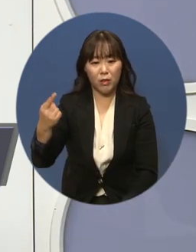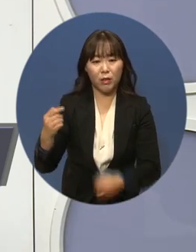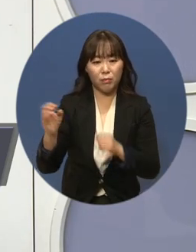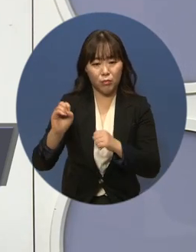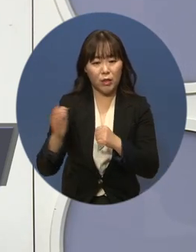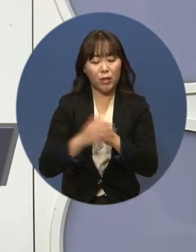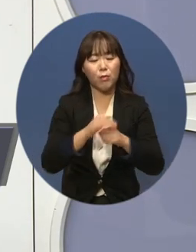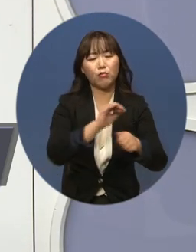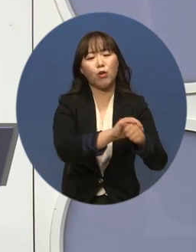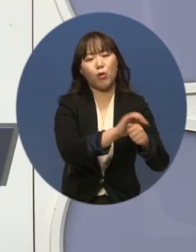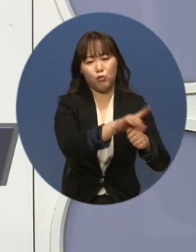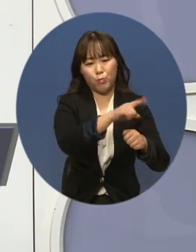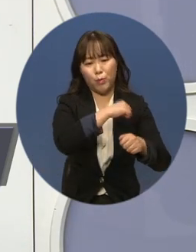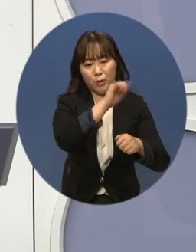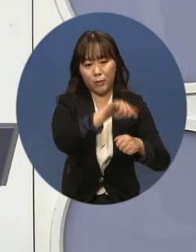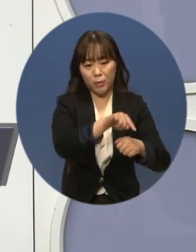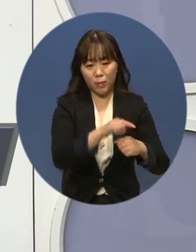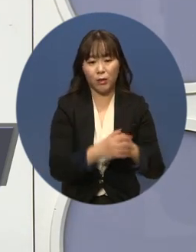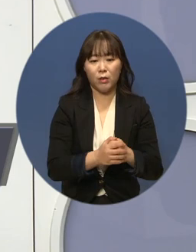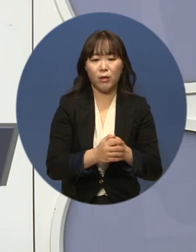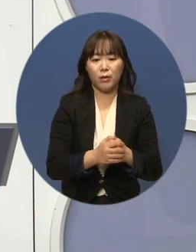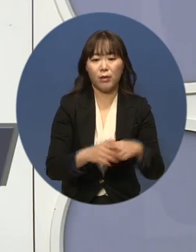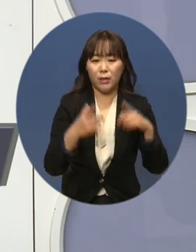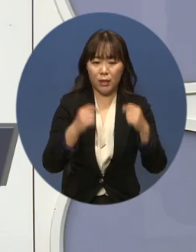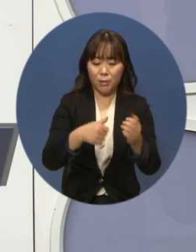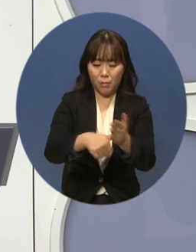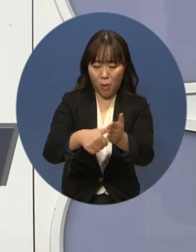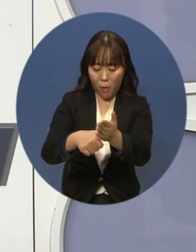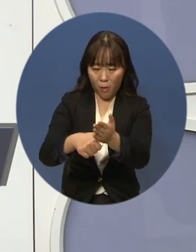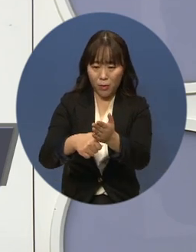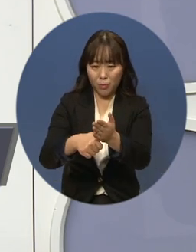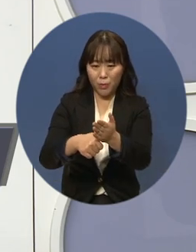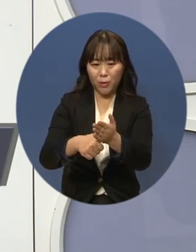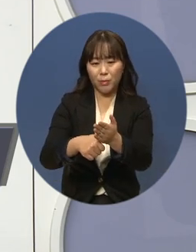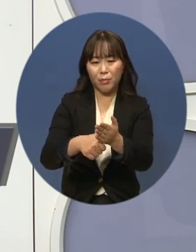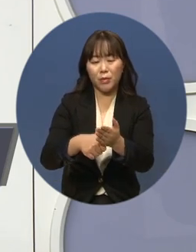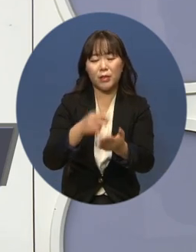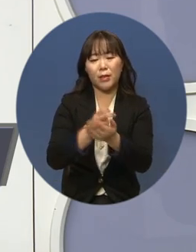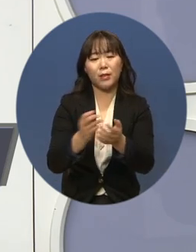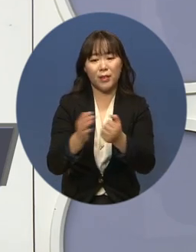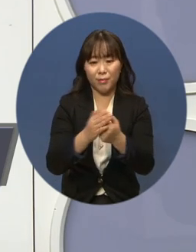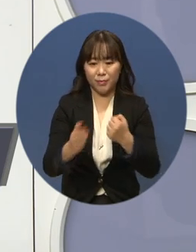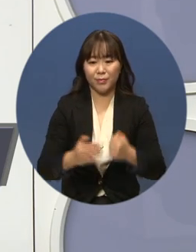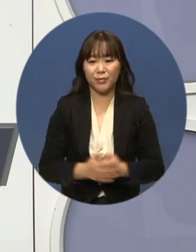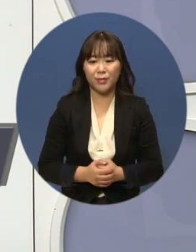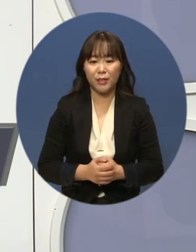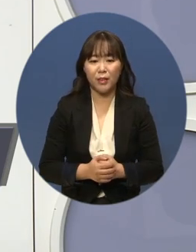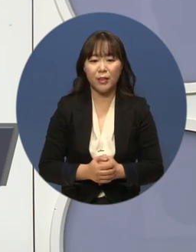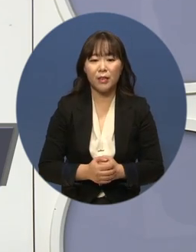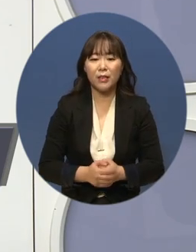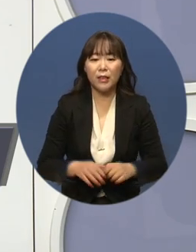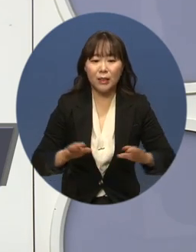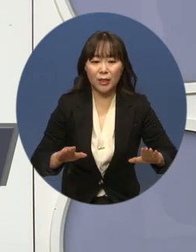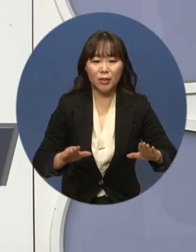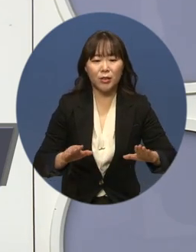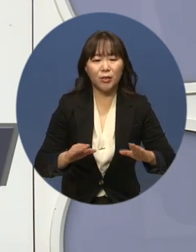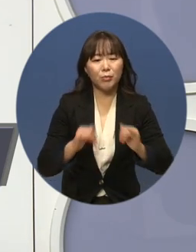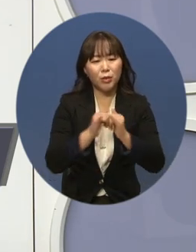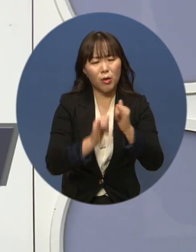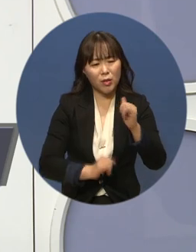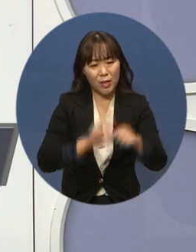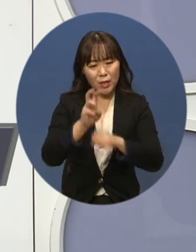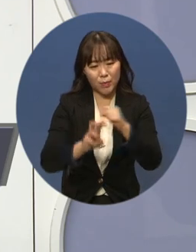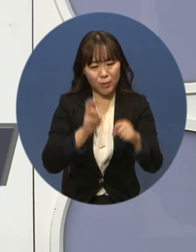간 거거든요. 그래서 그게 이제 주민투표법에 의해서 다 그렇게 되는 겁니다. 지금은 지방자치 역사가 한 30년 가까이 되었기